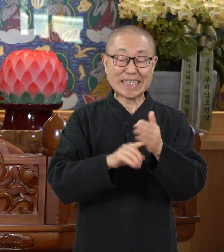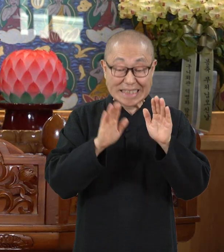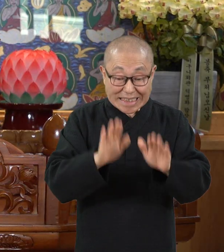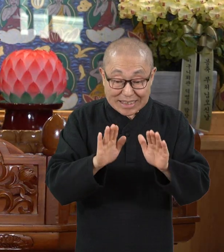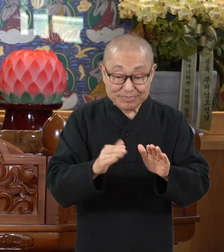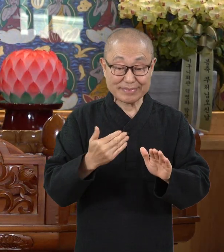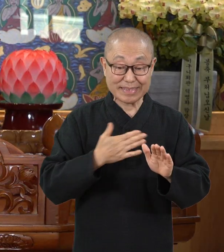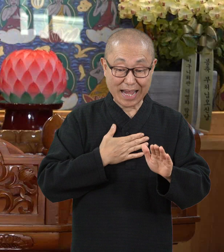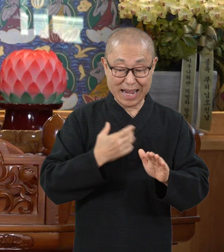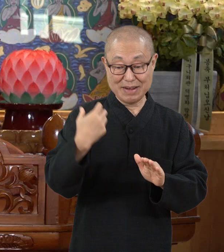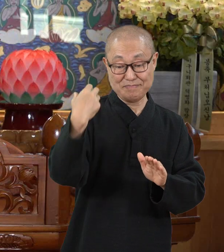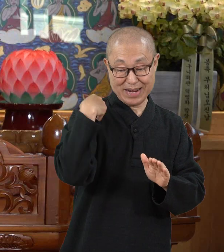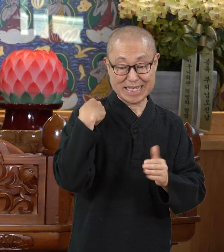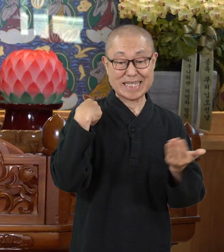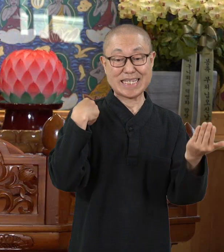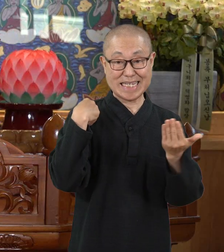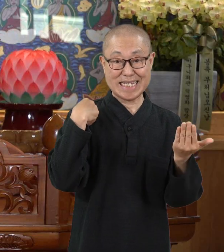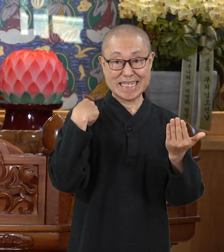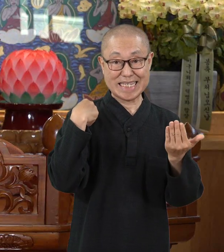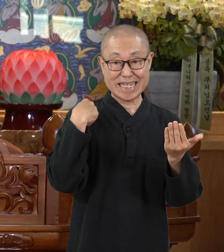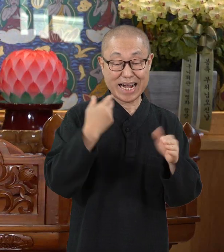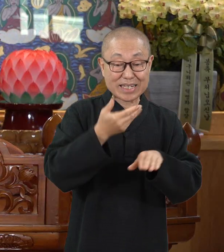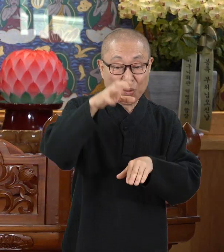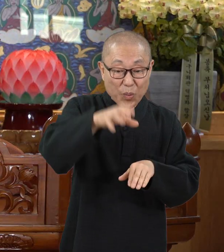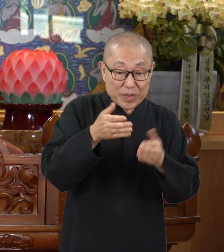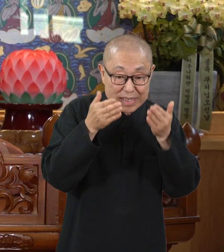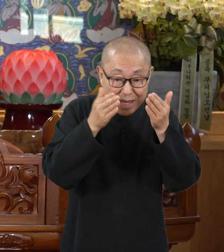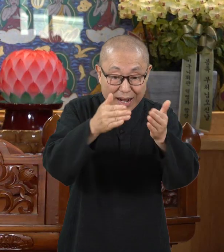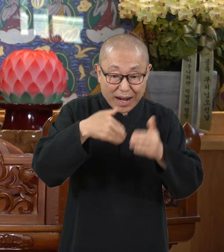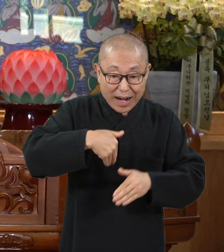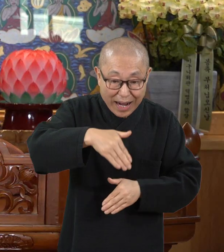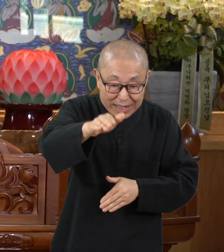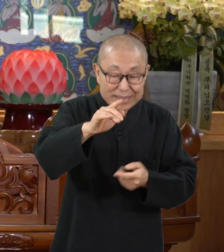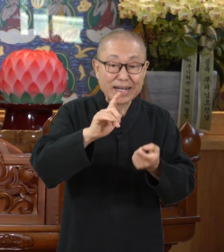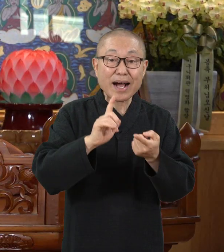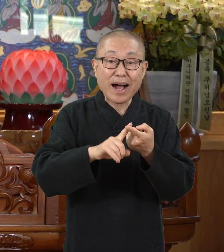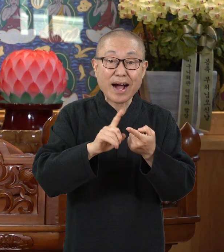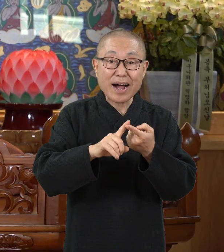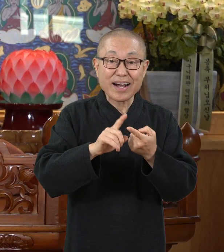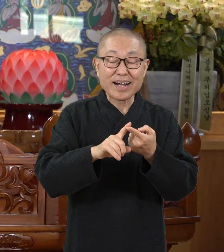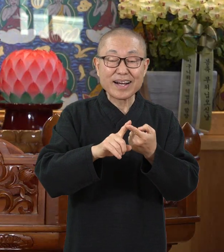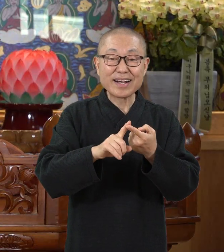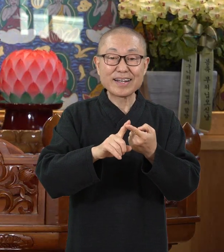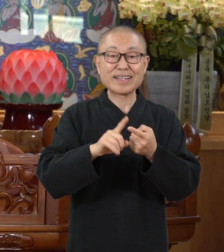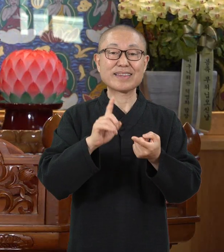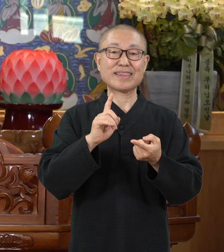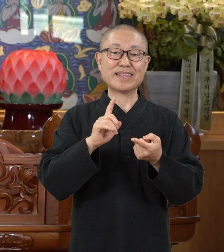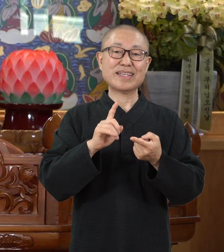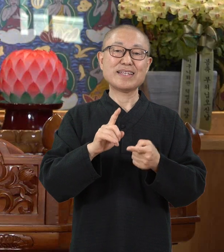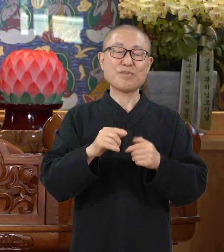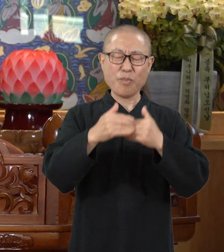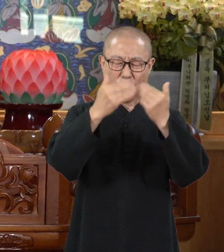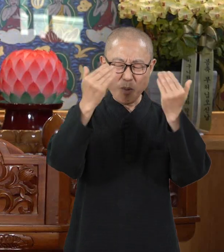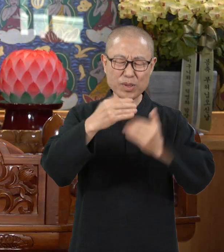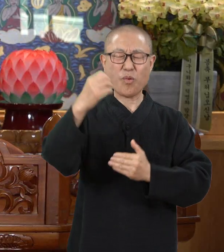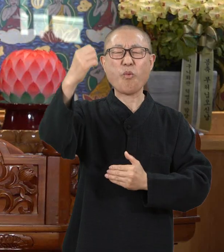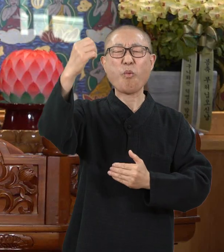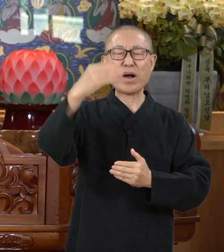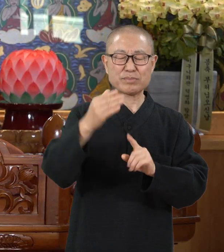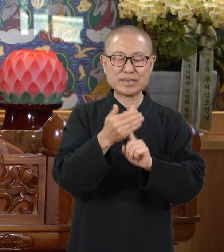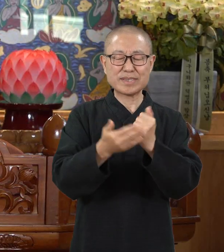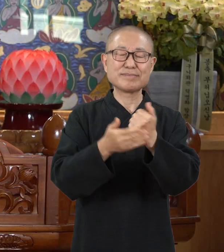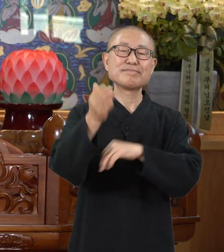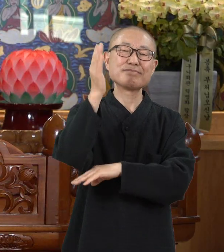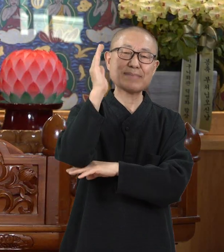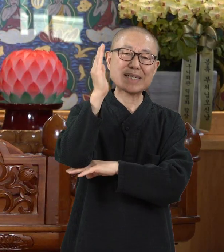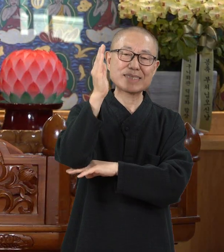지금 나에게 있다. 내가 어느 방향을 향해서 걸어가느냐 거기에 만고강명이 부처님의